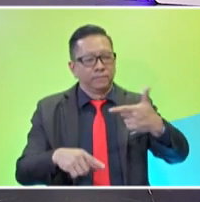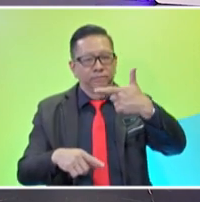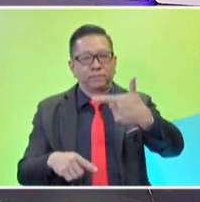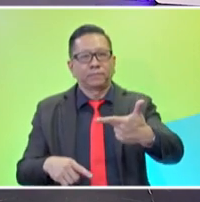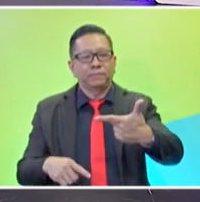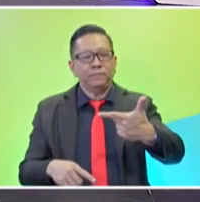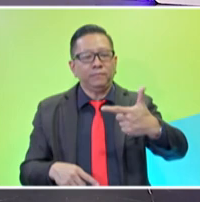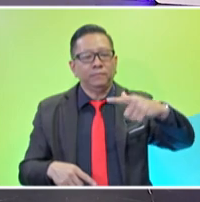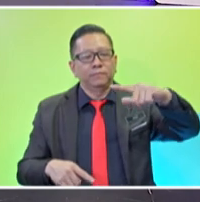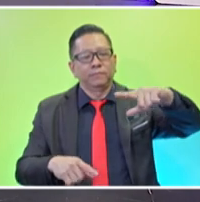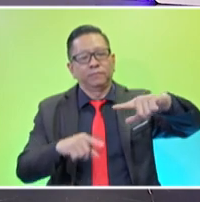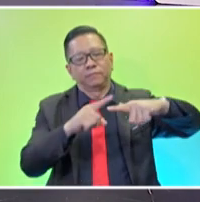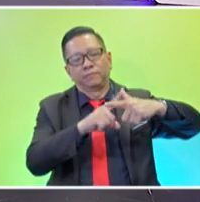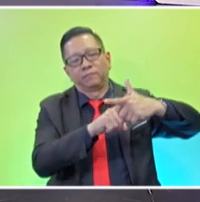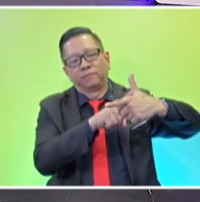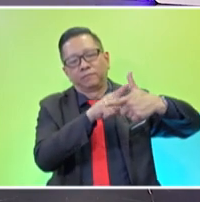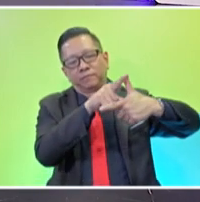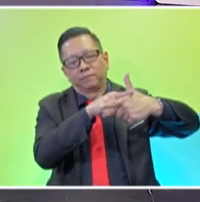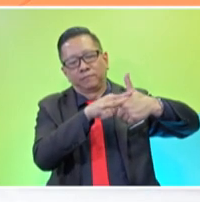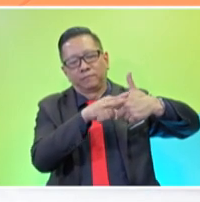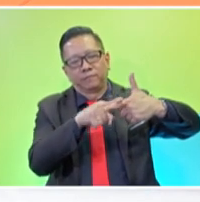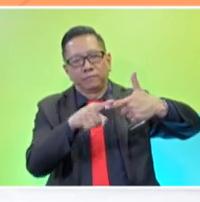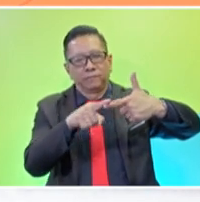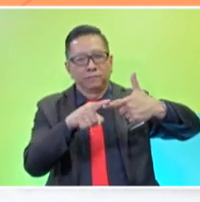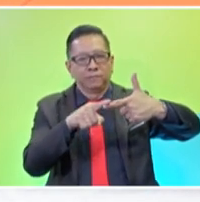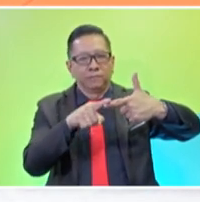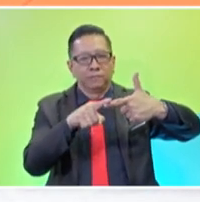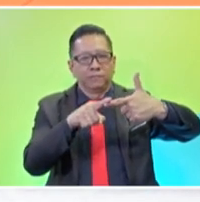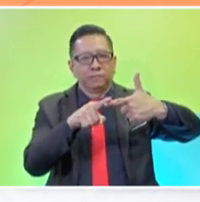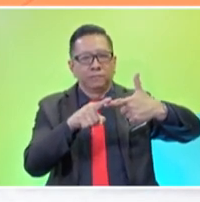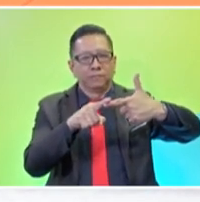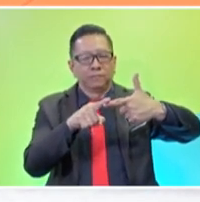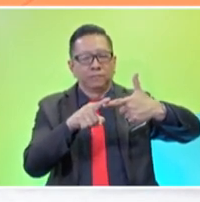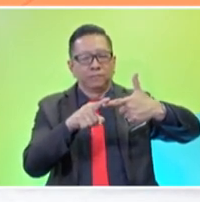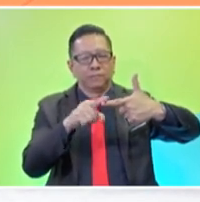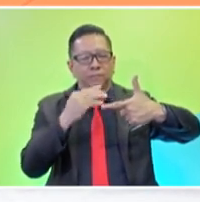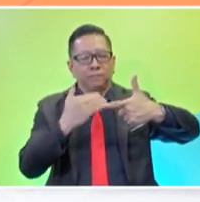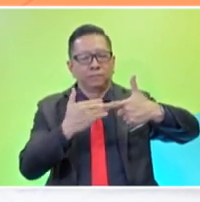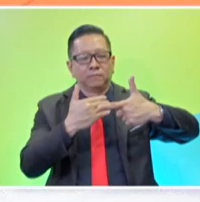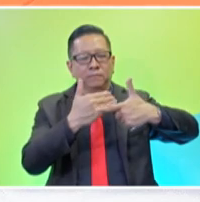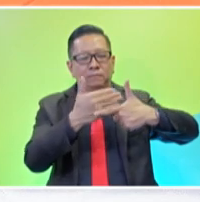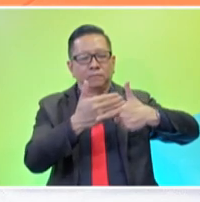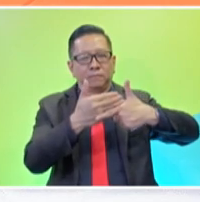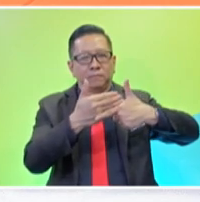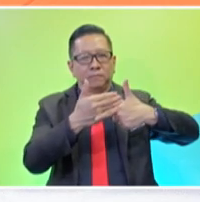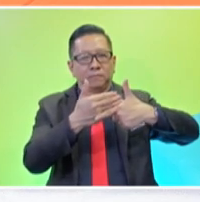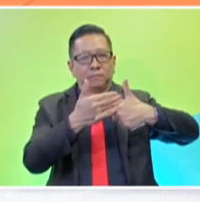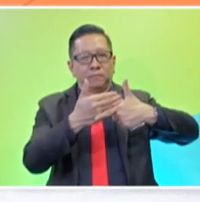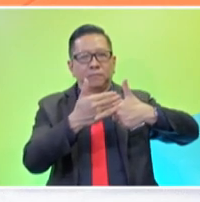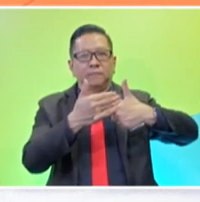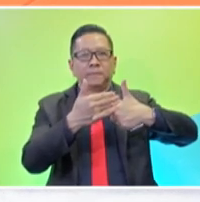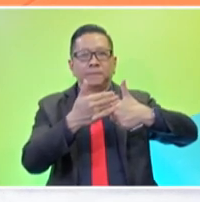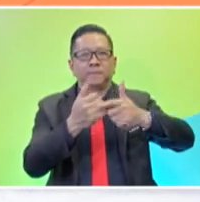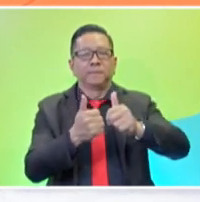ya tidak nampak garisnya nanti ya Oke jadi kita akan lipatkan kertas ini ya